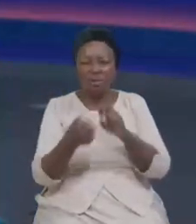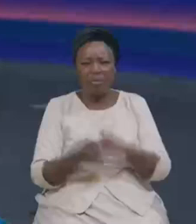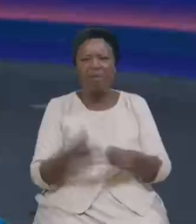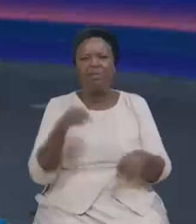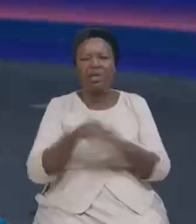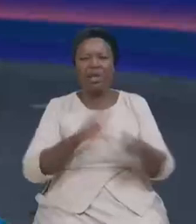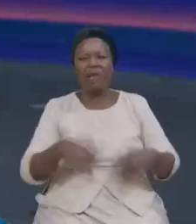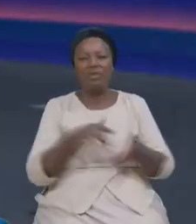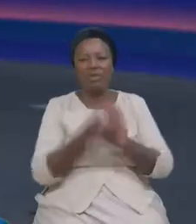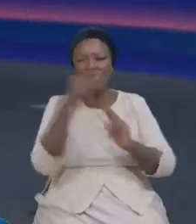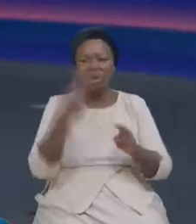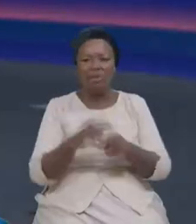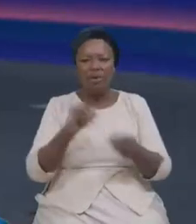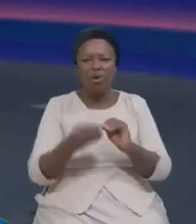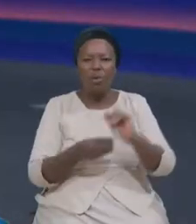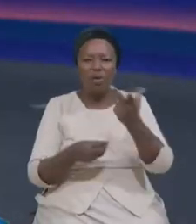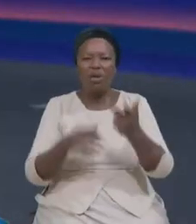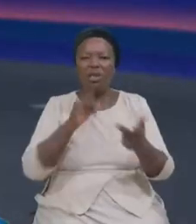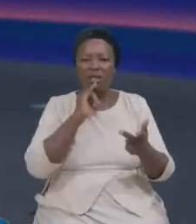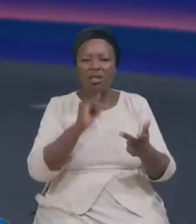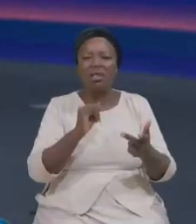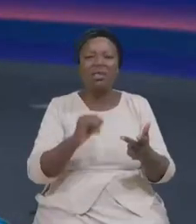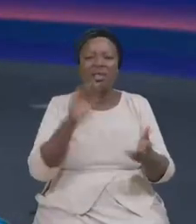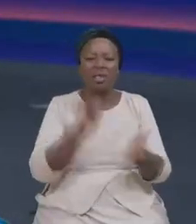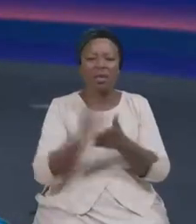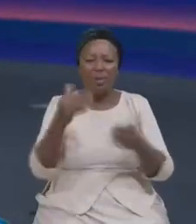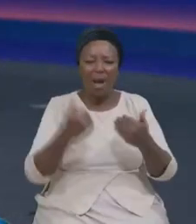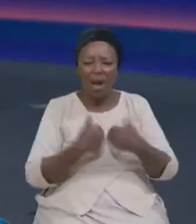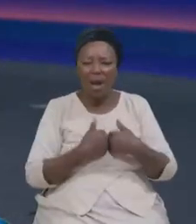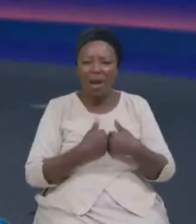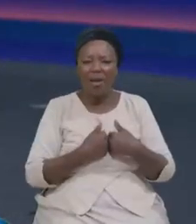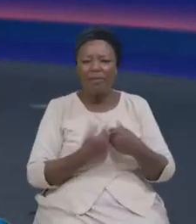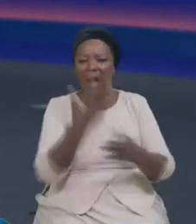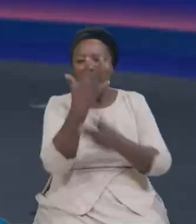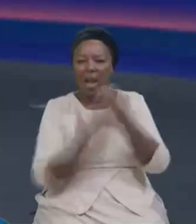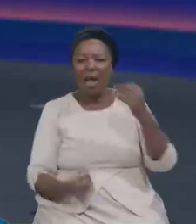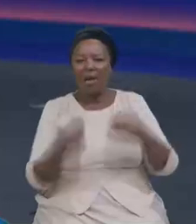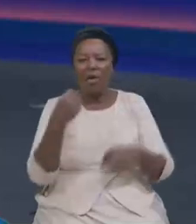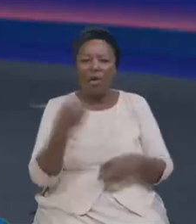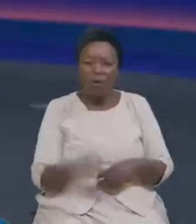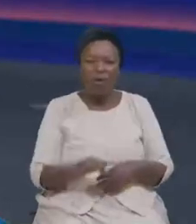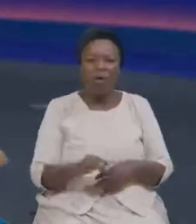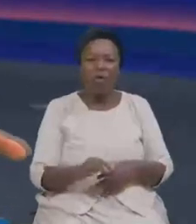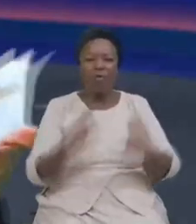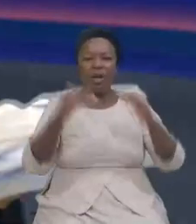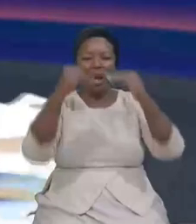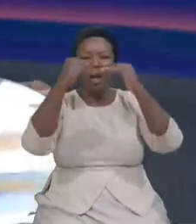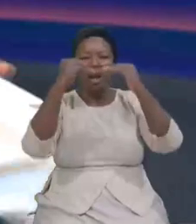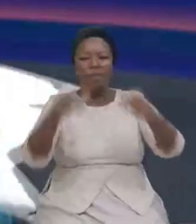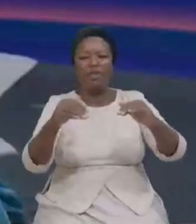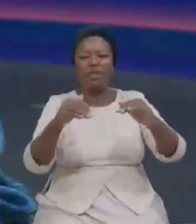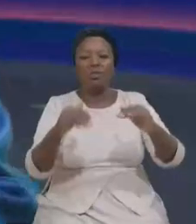avons la faillite et la limitation avec un esprit vaincu. Un esprit